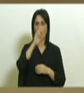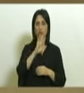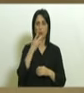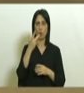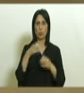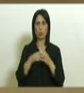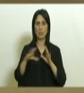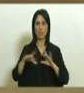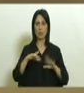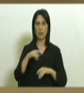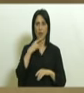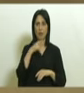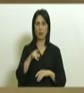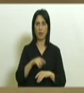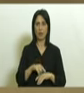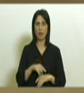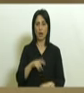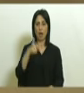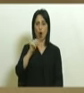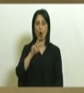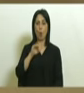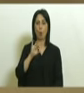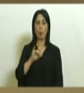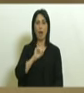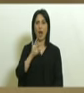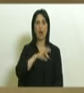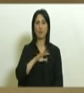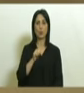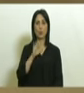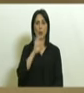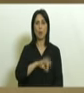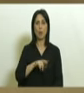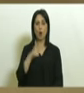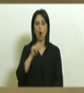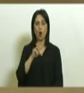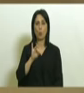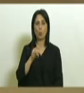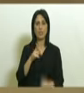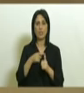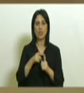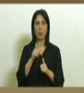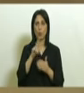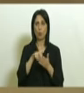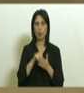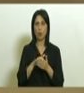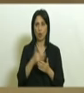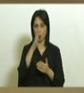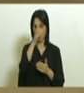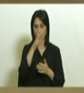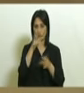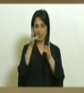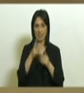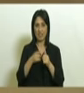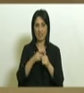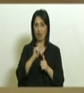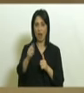გუნდი ამ სპეკულაციებს როცა ლაპარაკობთ? და მაკოგომურის სახელს არ ვიყენებთ. როგორ უნდა გამოიყენოთ მაკოგომურის სახელი? უკაცრავად. ხუთი თვე დაზარალებული